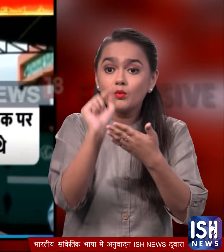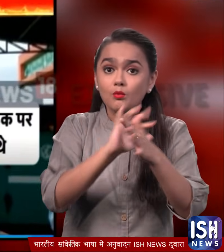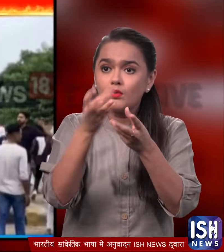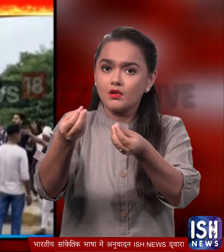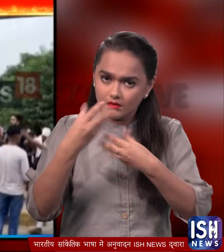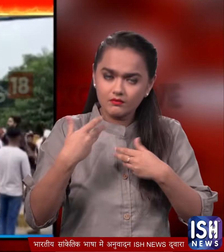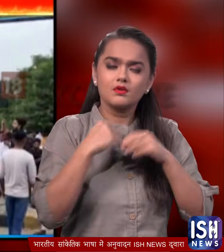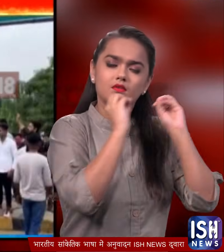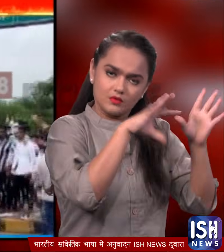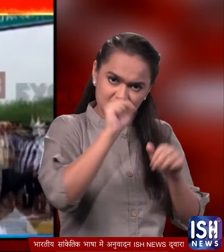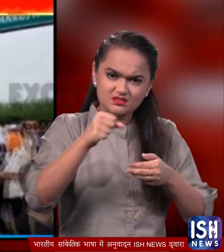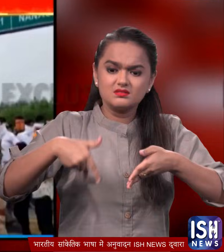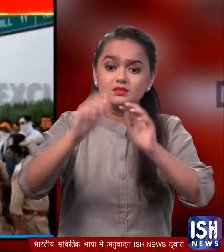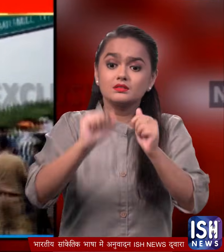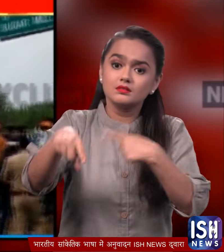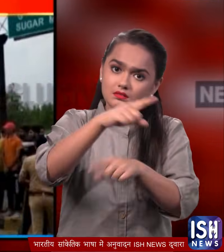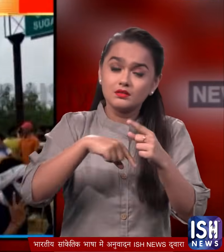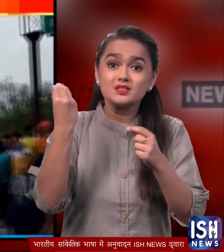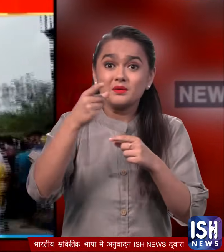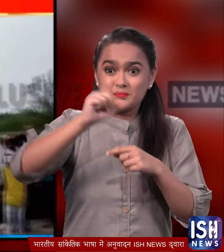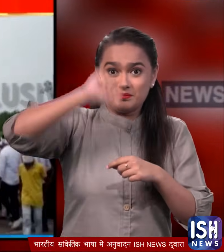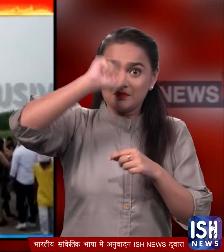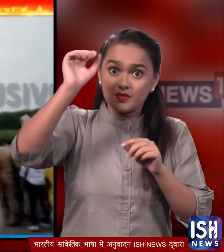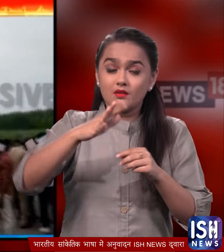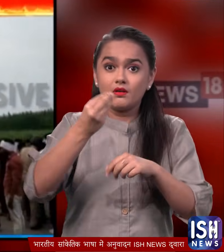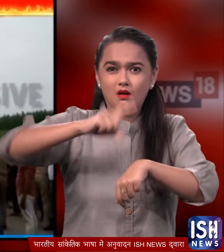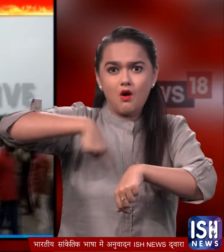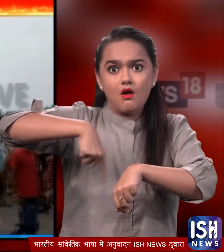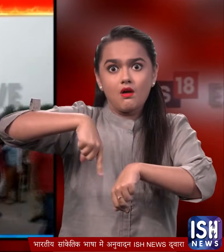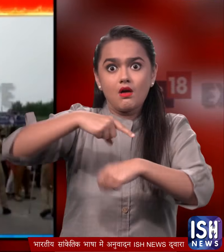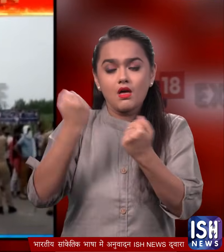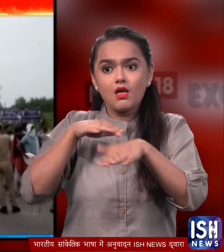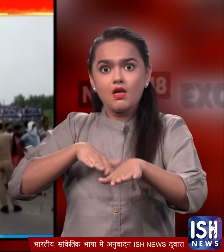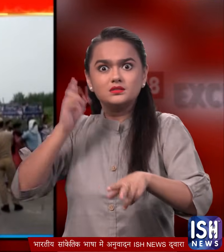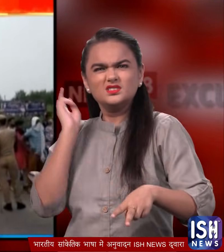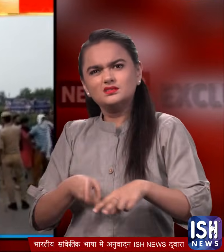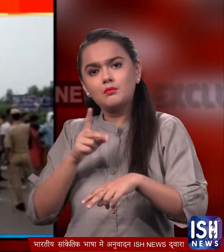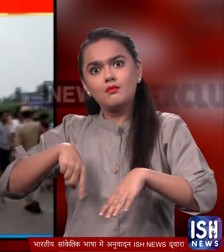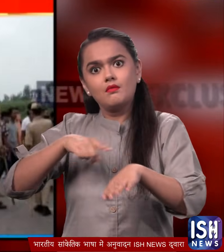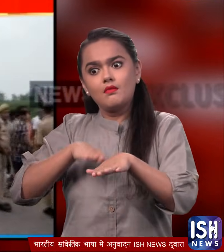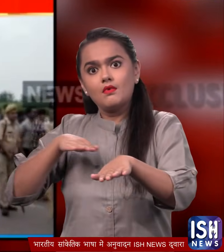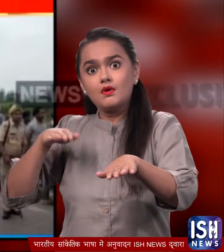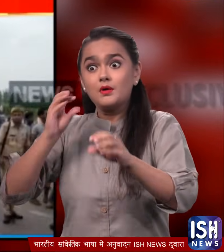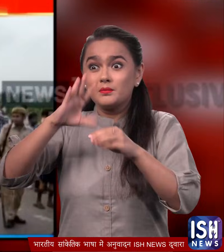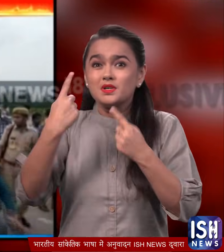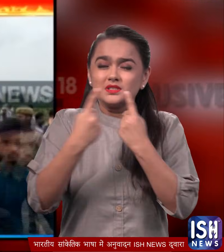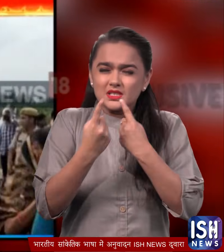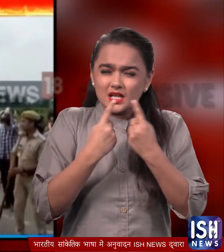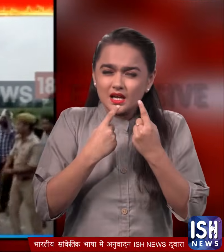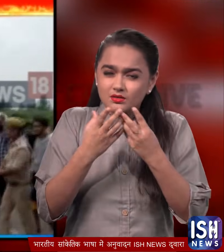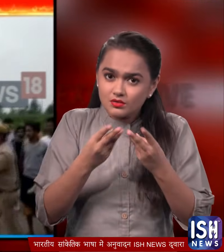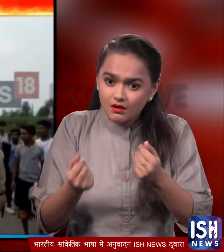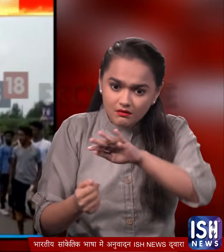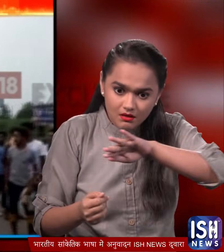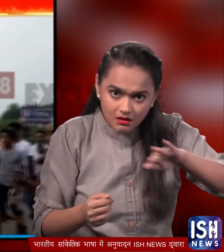बैठे थे वो लोग। इस प्रदर्शन की वजह से वहाँ कुछ घंटों के लिए ट्रैफिक जैम हो गया। हालांकि जब पुलिस की कार्रवाई के बाद ये लोग सड़क से हटे, तब जाकर जैम